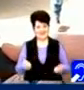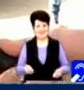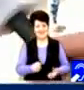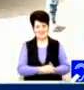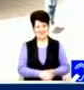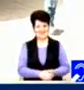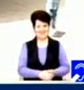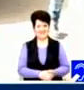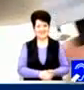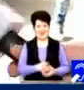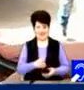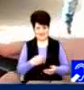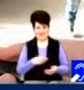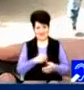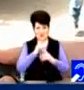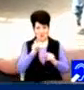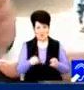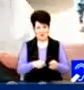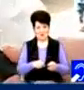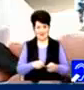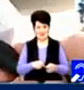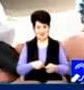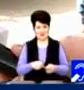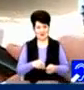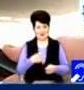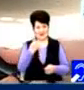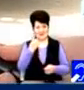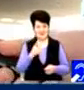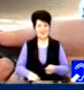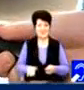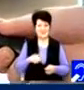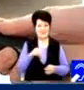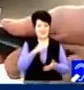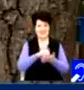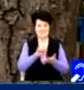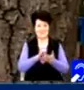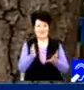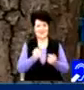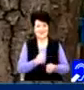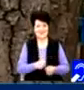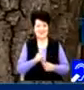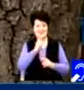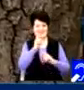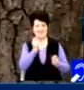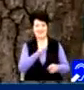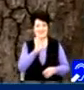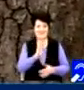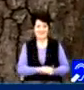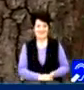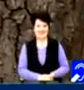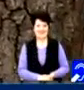ș ați cumpărat un cadou să facă mâncarea luate ca un picior de porc o femeie n